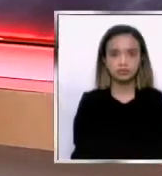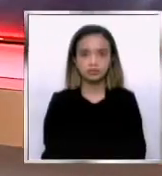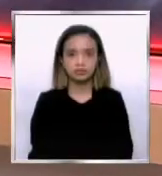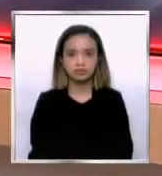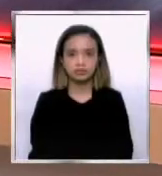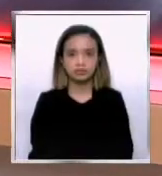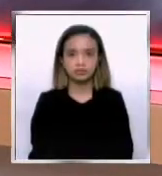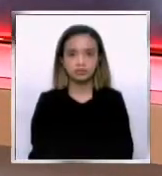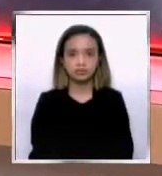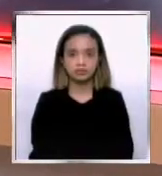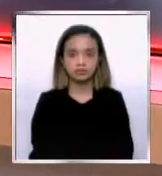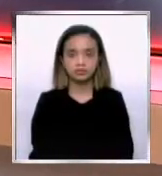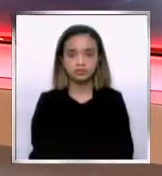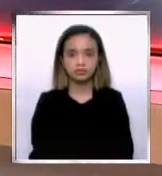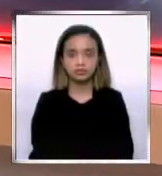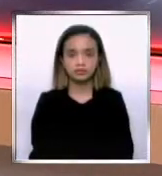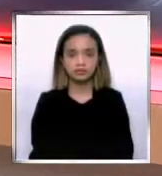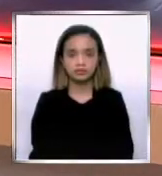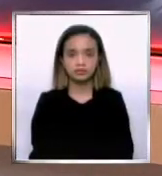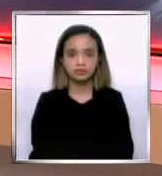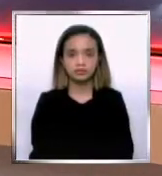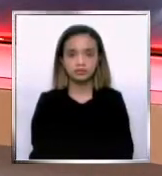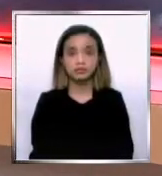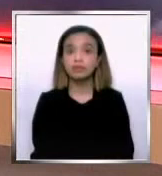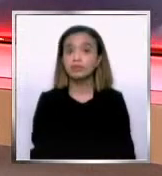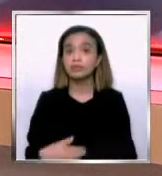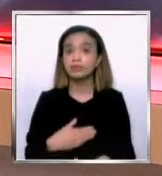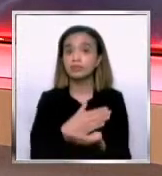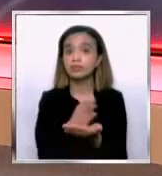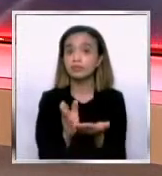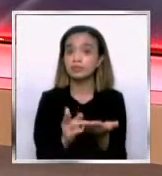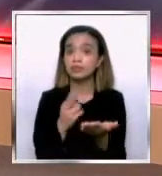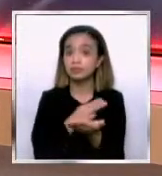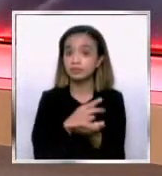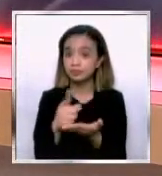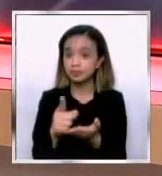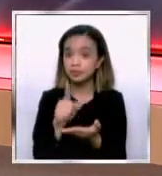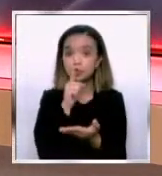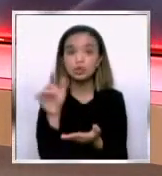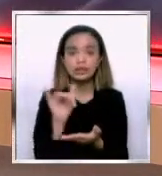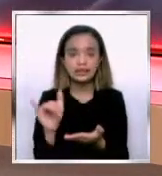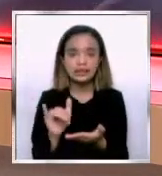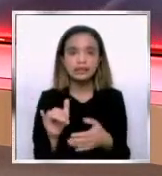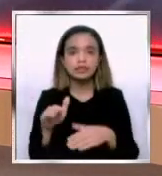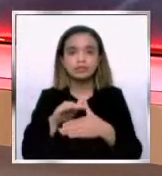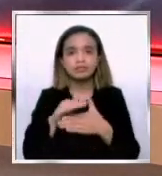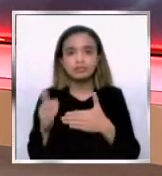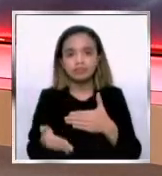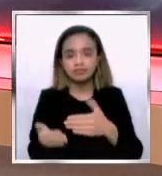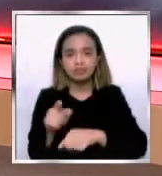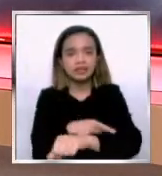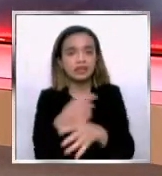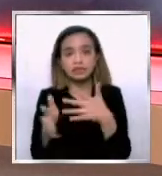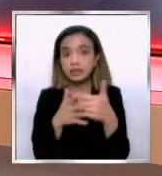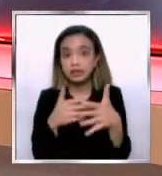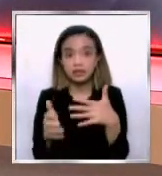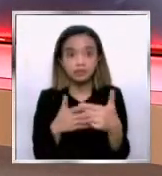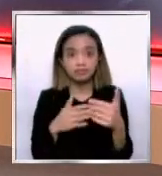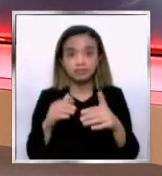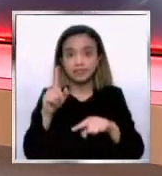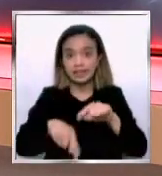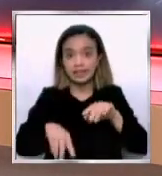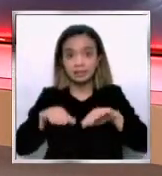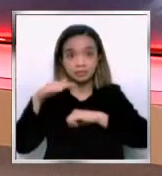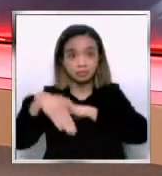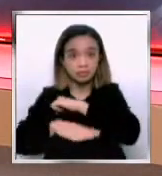Team Bahay ang ilan nitong o ang ilan nitong Semana Santa na long weekend din, pero kahit hindi makapag-beach o pool, may mga nakadiskarte pa